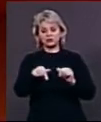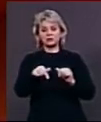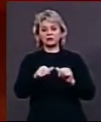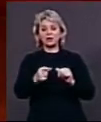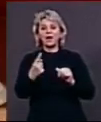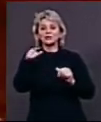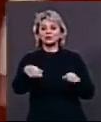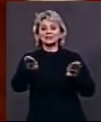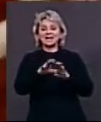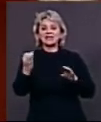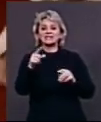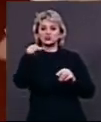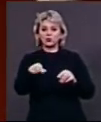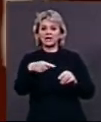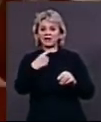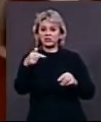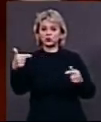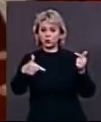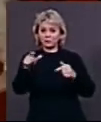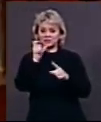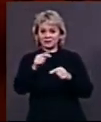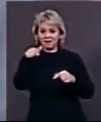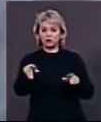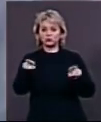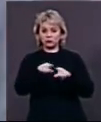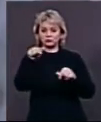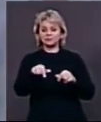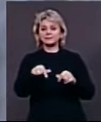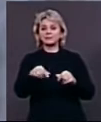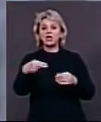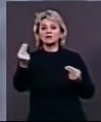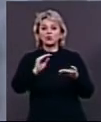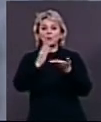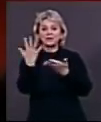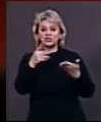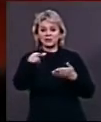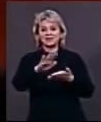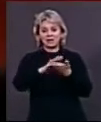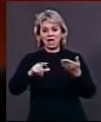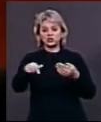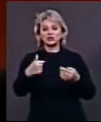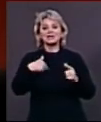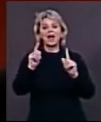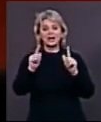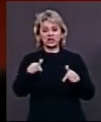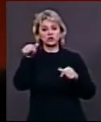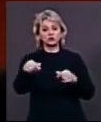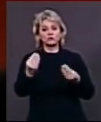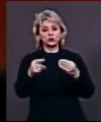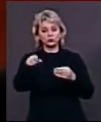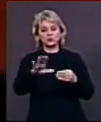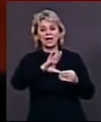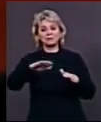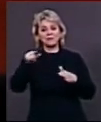эта история у вас? Откуда эта история? Там в журнале прочитали. Я же решил пойти дальше. Я реально решил их отравить